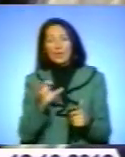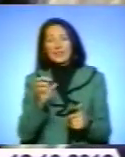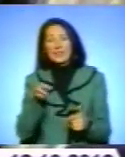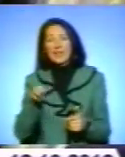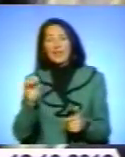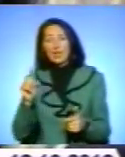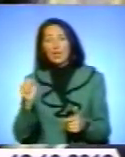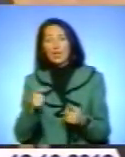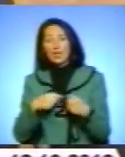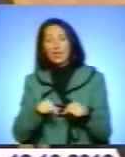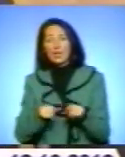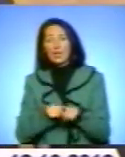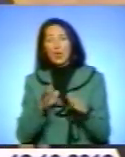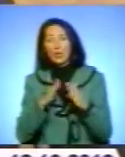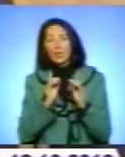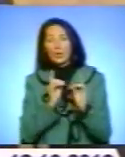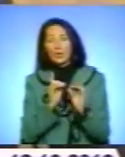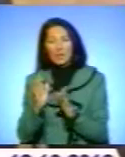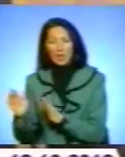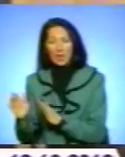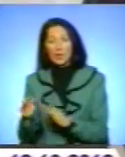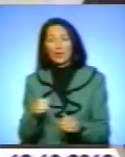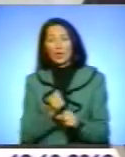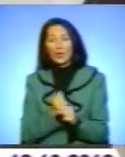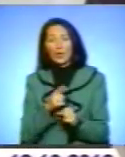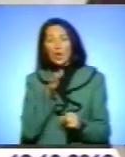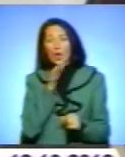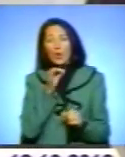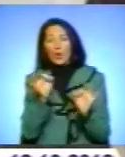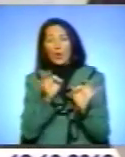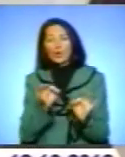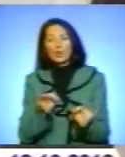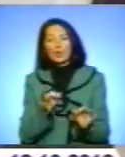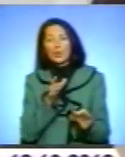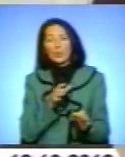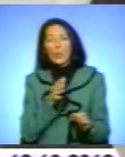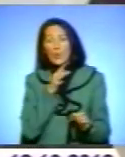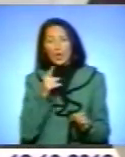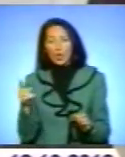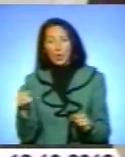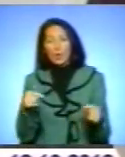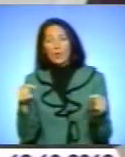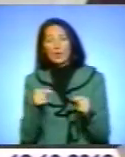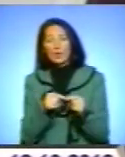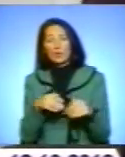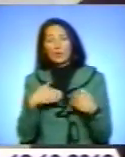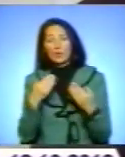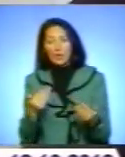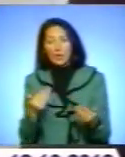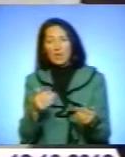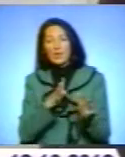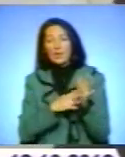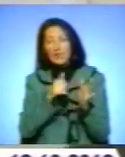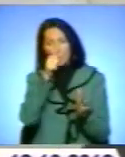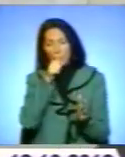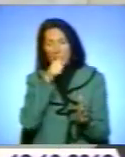і будинків-інтернатів до роботи в осінньо-зимовий період. Згідно звернення інвалідів, ветеранів війни та праці за 9 місяців 2012